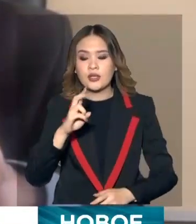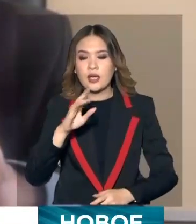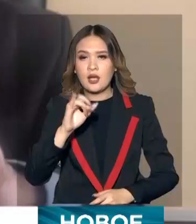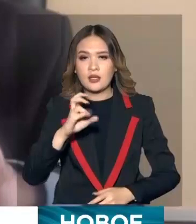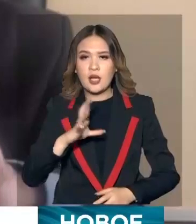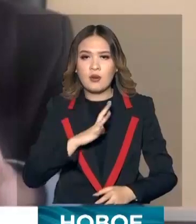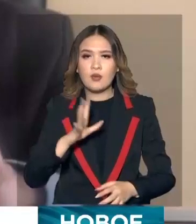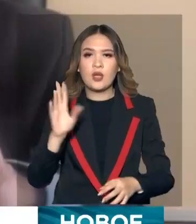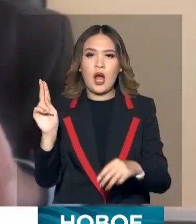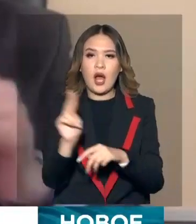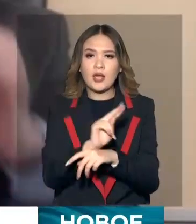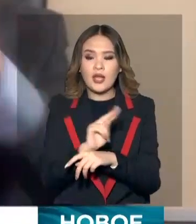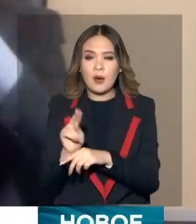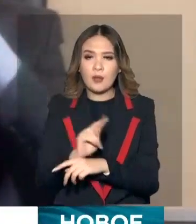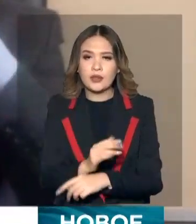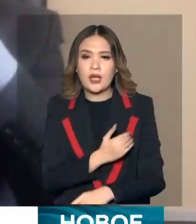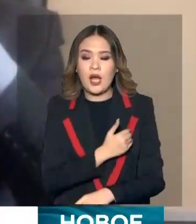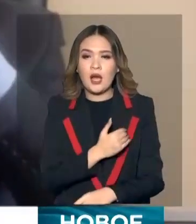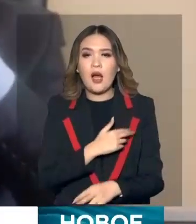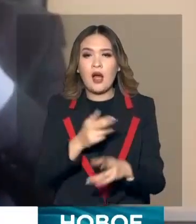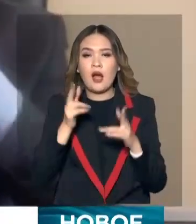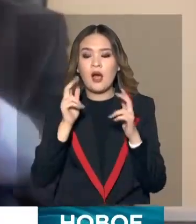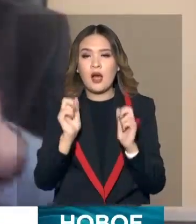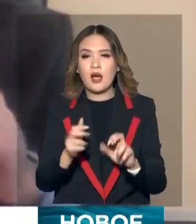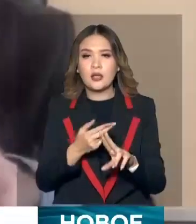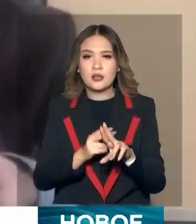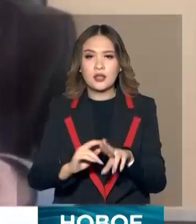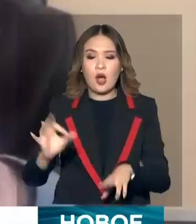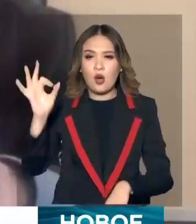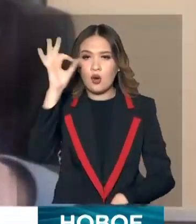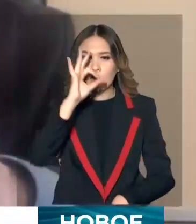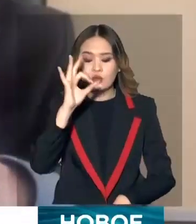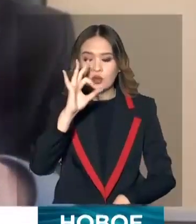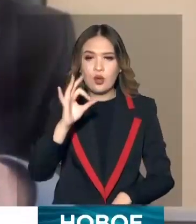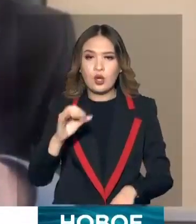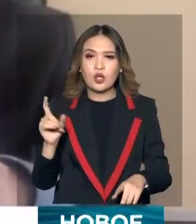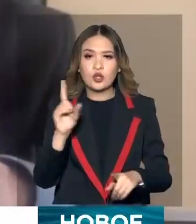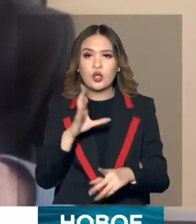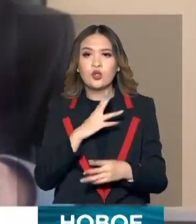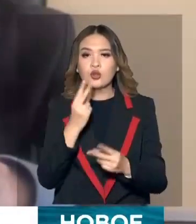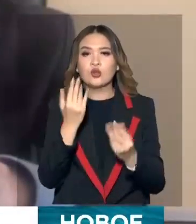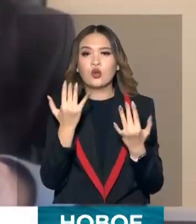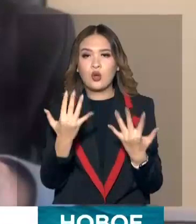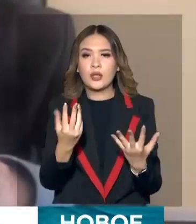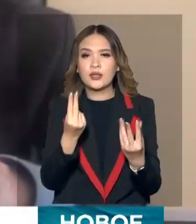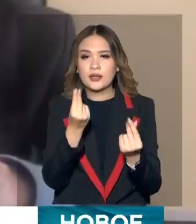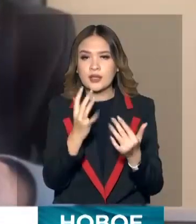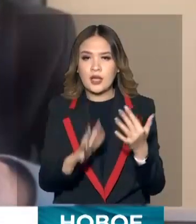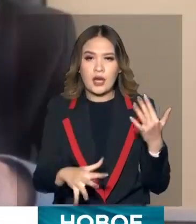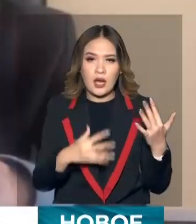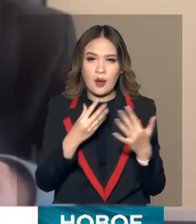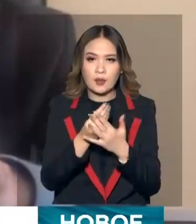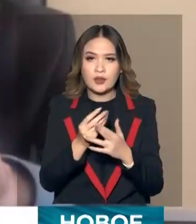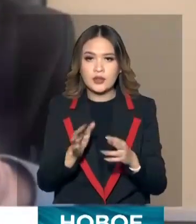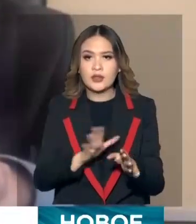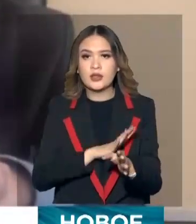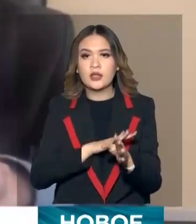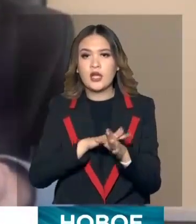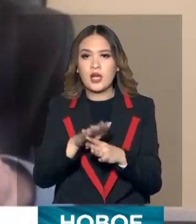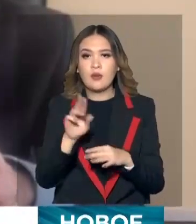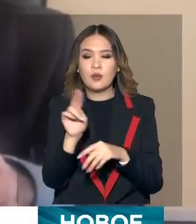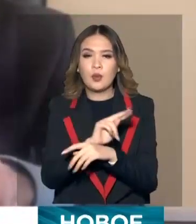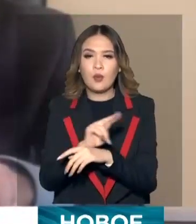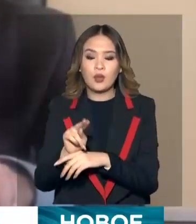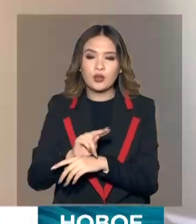состоянии, отремонтировали. Как обстоят дела в этой ситуации и сколько денег планируется направить в целом на ремонт